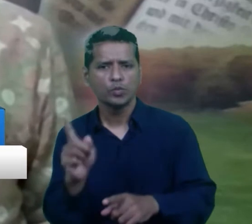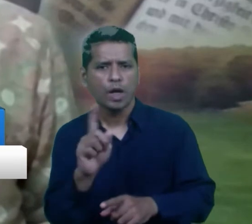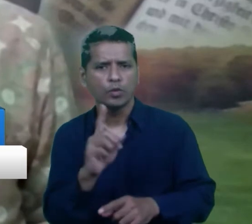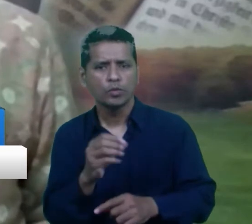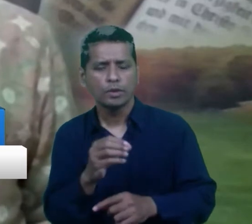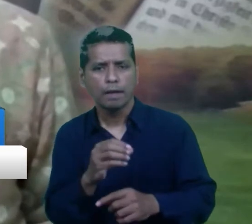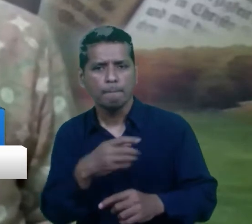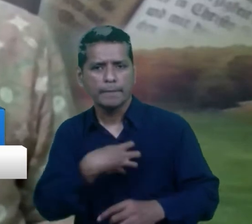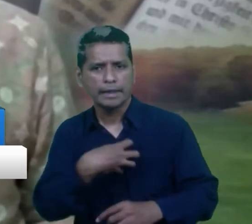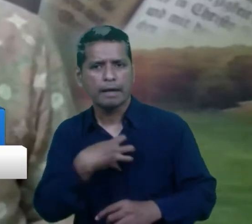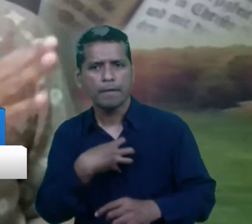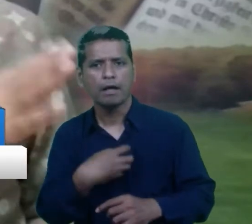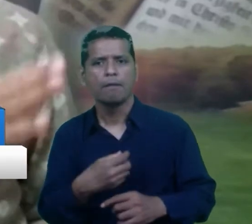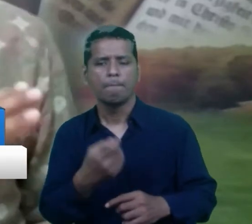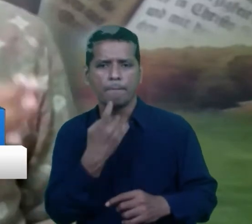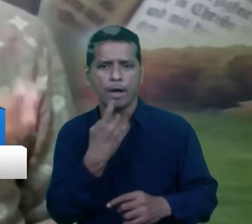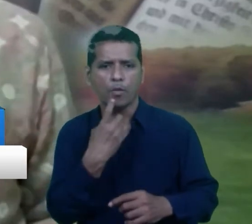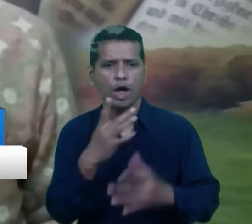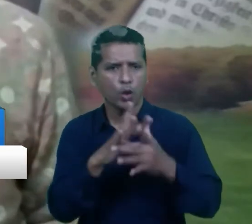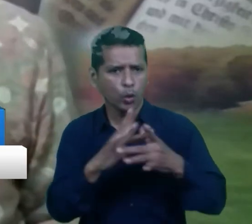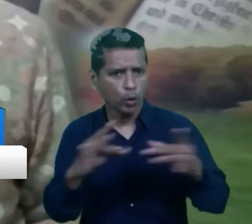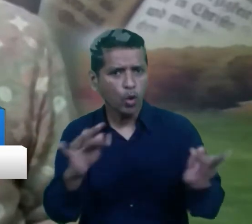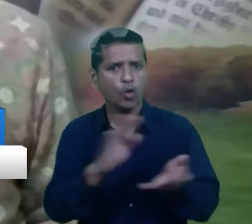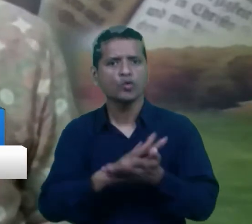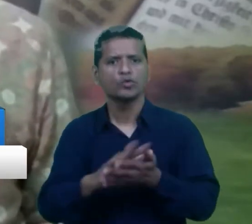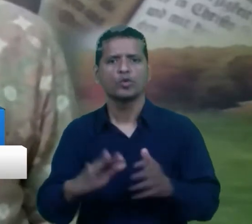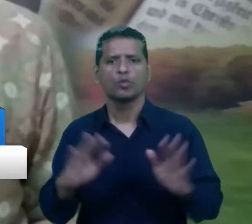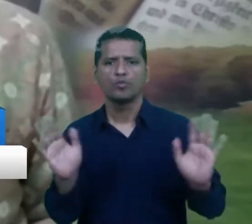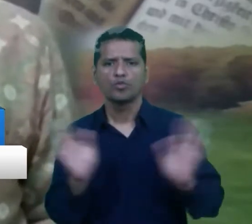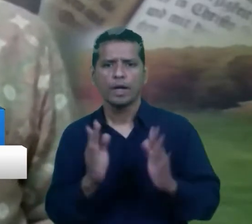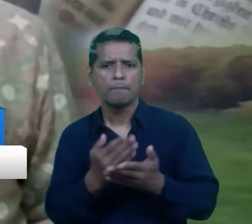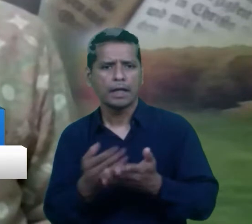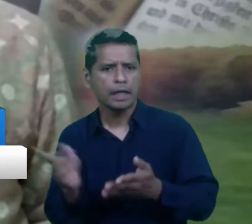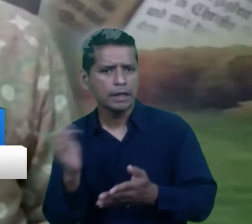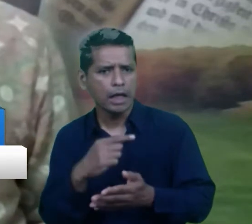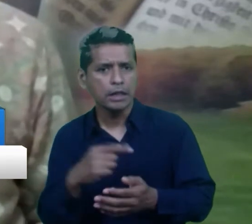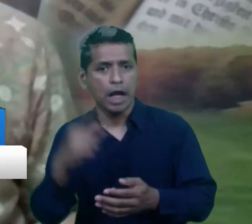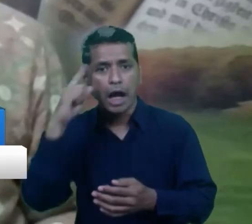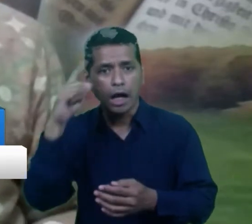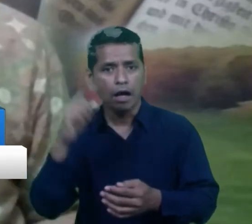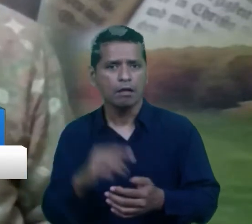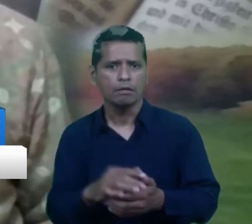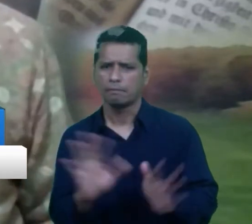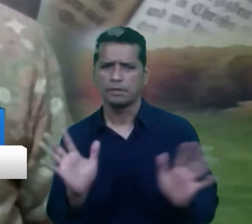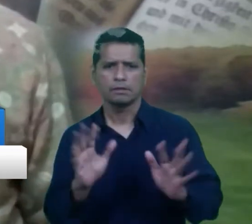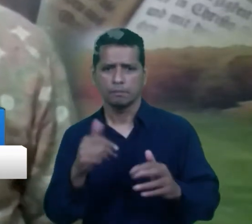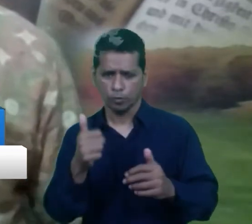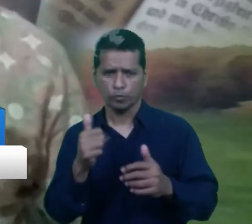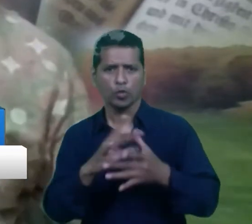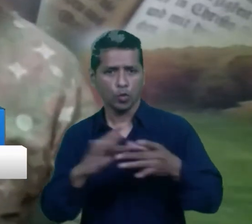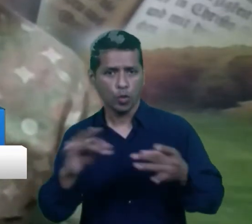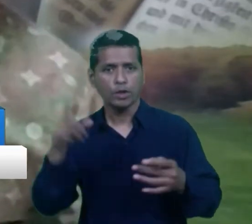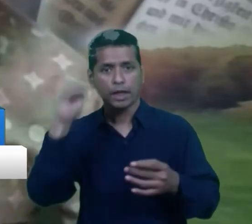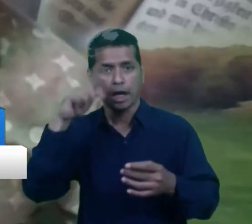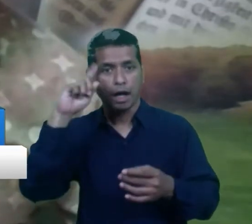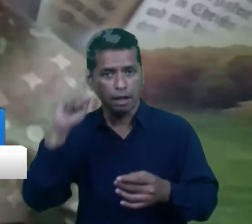duduk di atas tahta, tapi juga ada tahta-tahta yang lain. Sebenarnya Roh Kudus juga disinggung dekat dengan